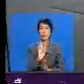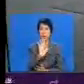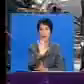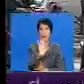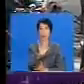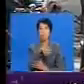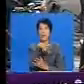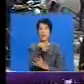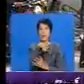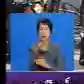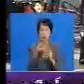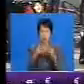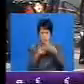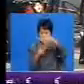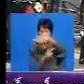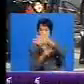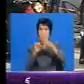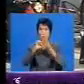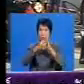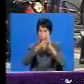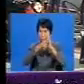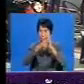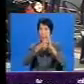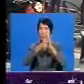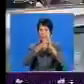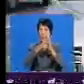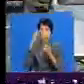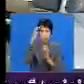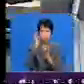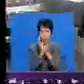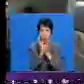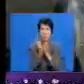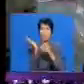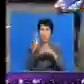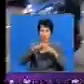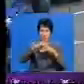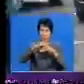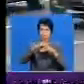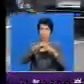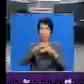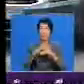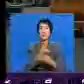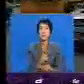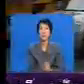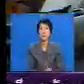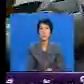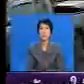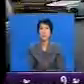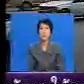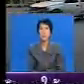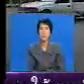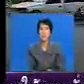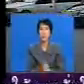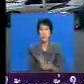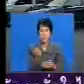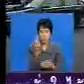งที่มีการปิดซ่อมสะพานทางเจ้าหน้าที่ตำรวจจราจรกลางได้มีการสนับสนุนกำลังพลในการปฏิบัติงานเพิ่มอีกวัน